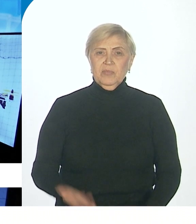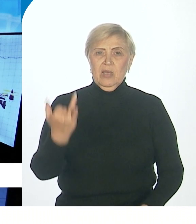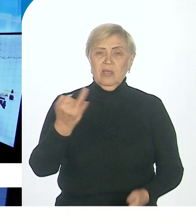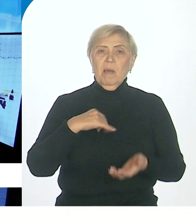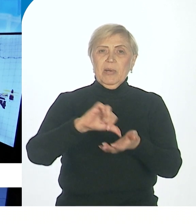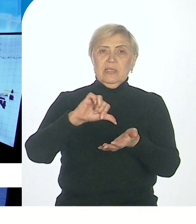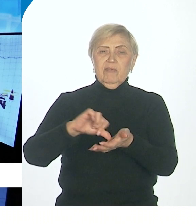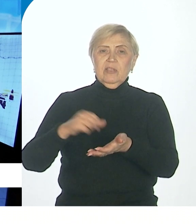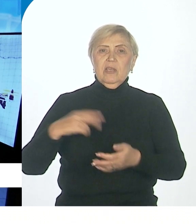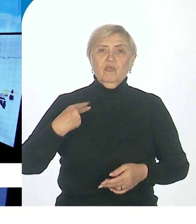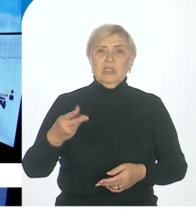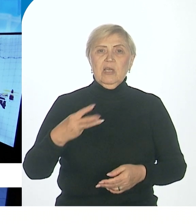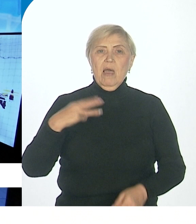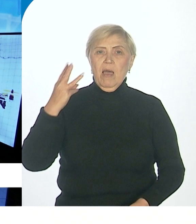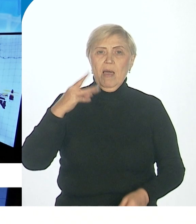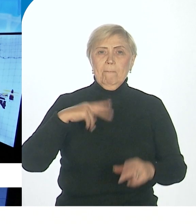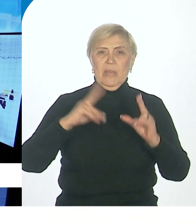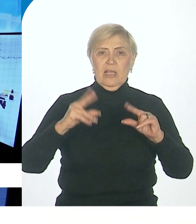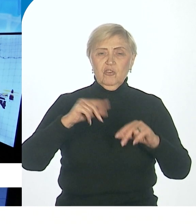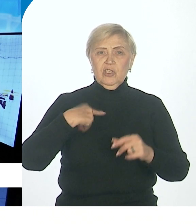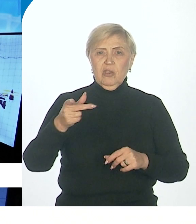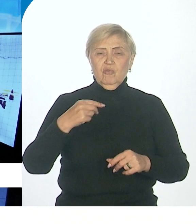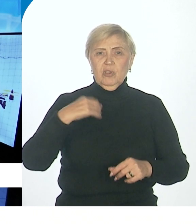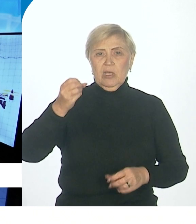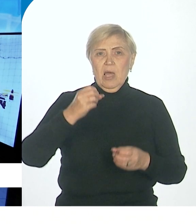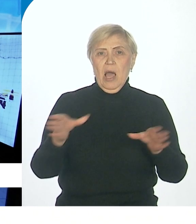представителей методических объединений. Потому что, естественно, для того, чтобы